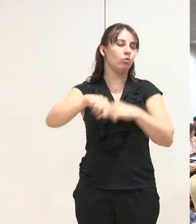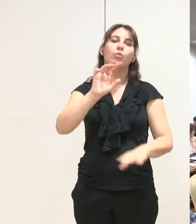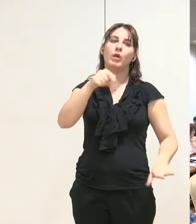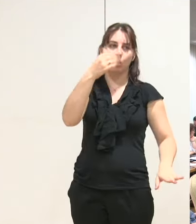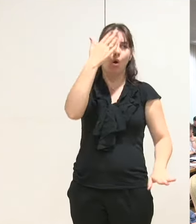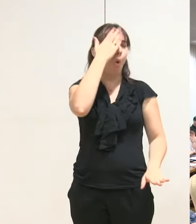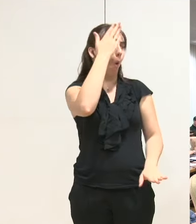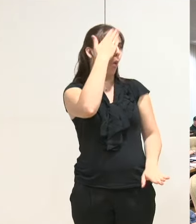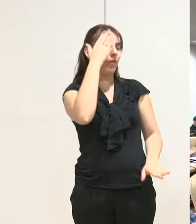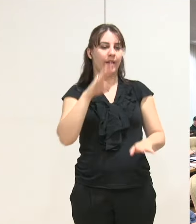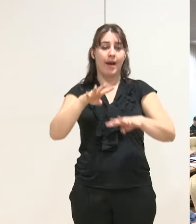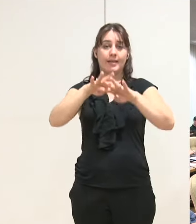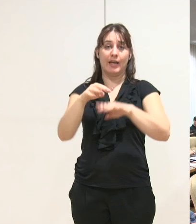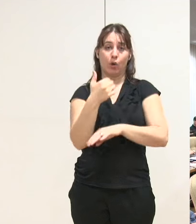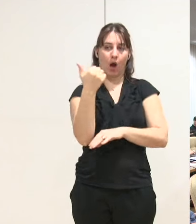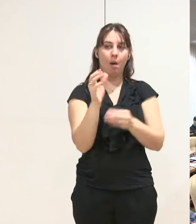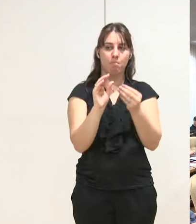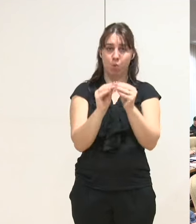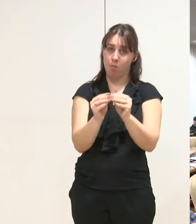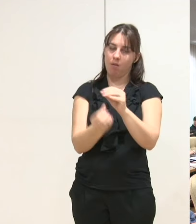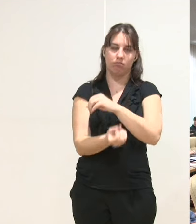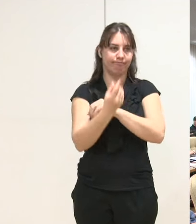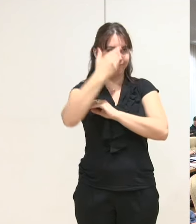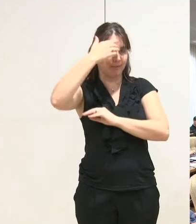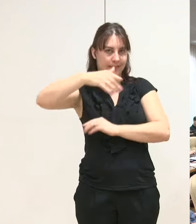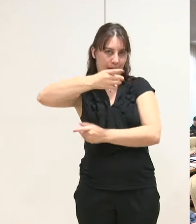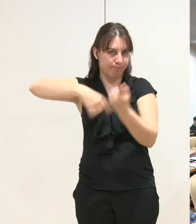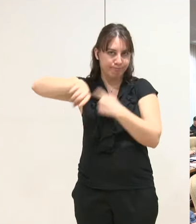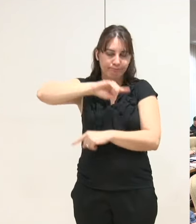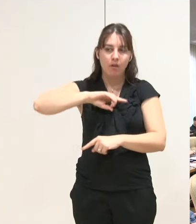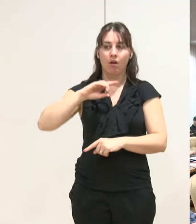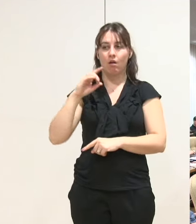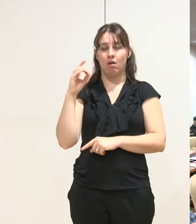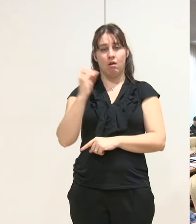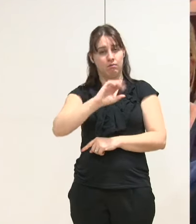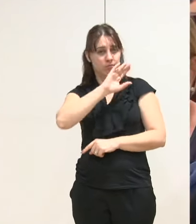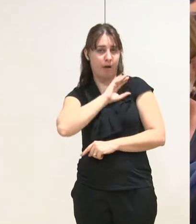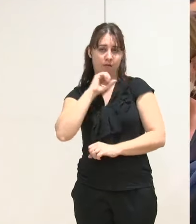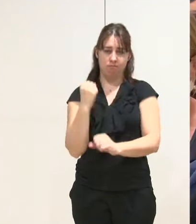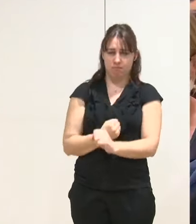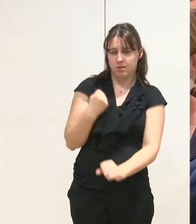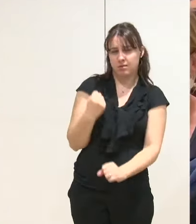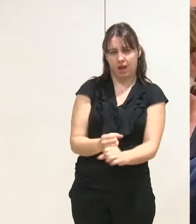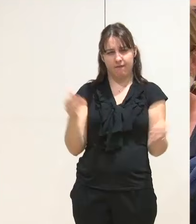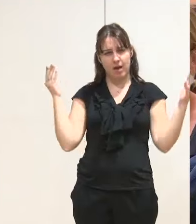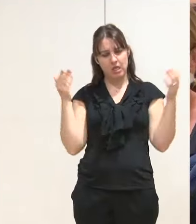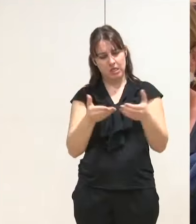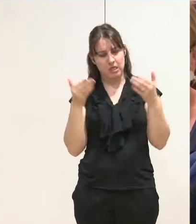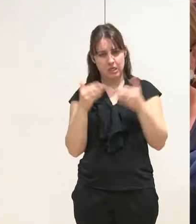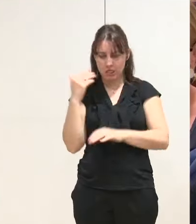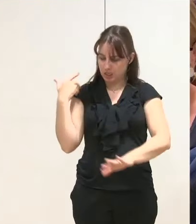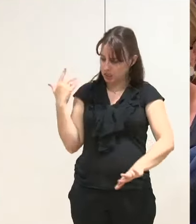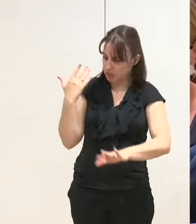soucis sur le le secteur 1 et là on voit que grâce et bien un travail mené sur ce sur ce secteur on a pu